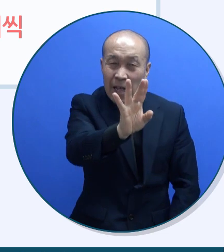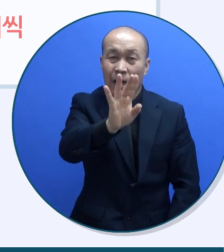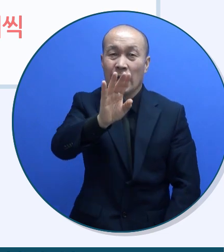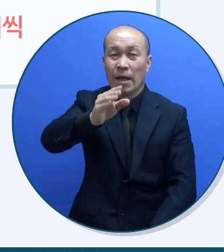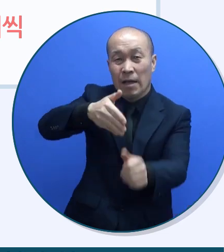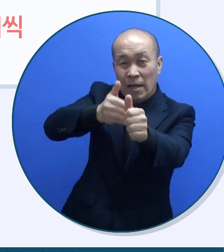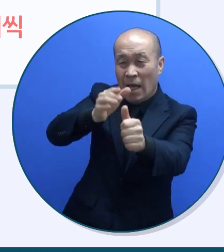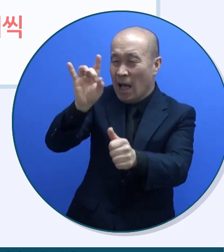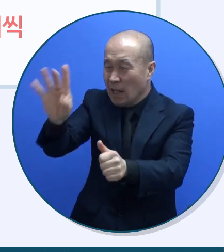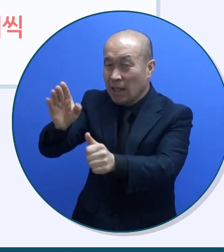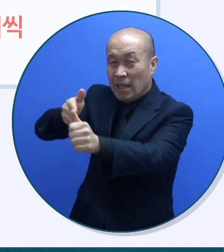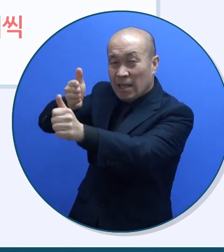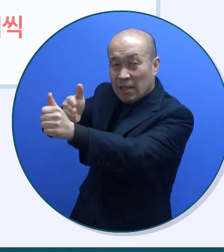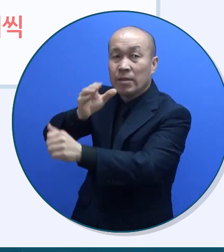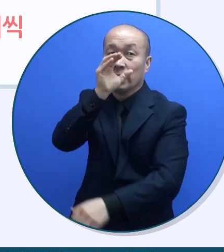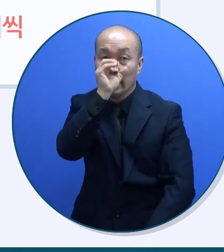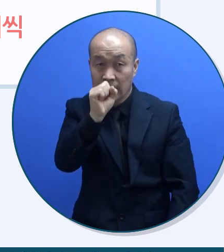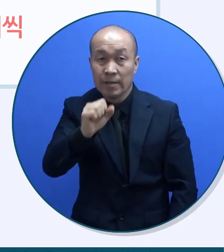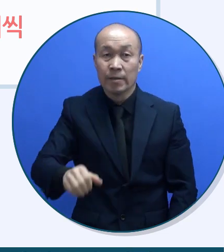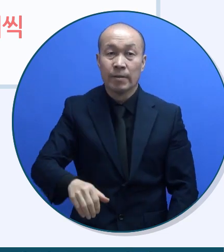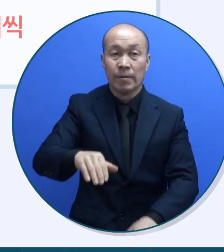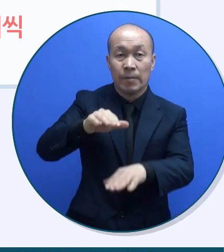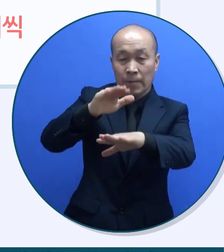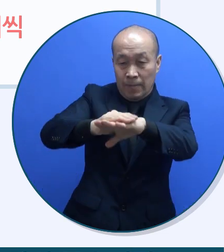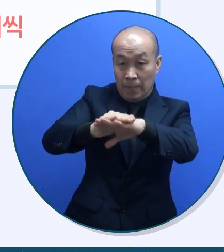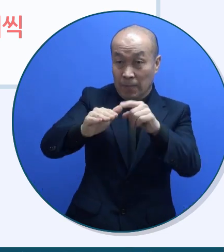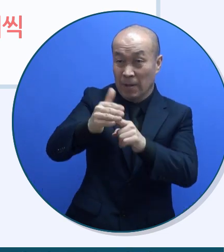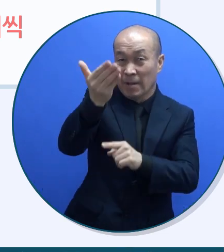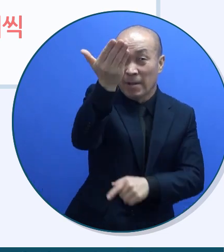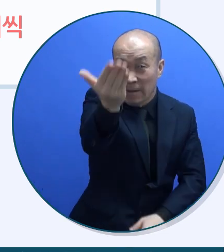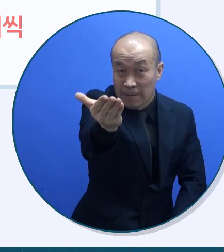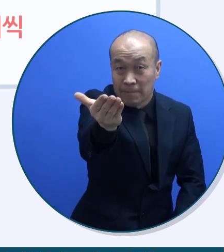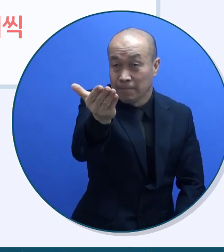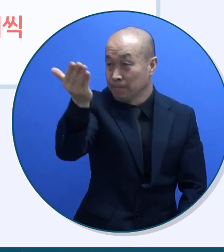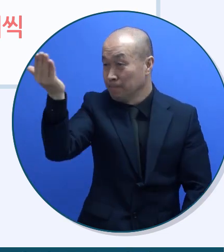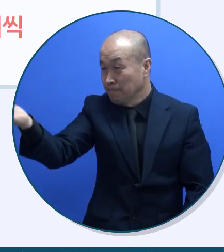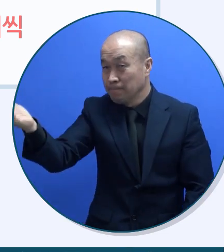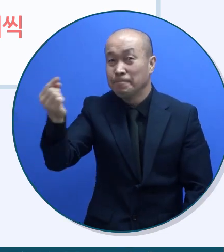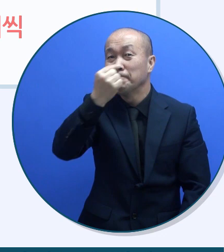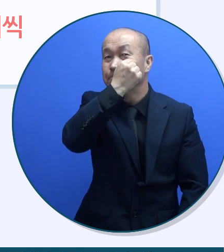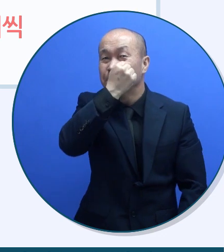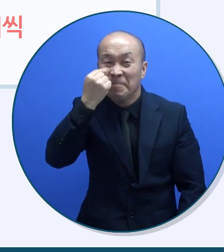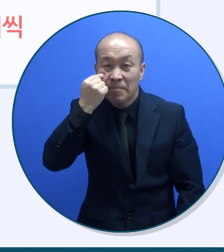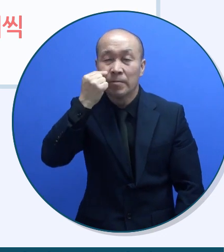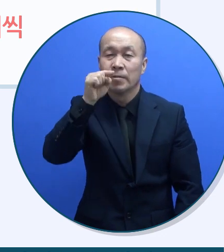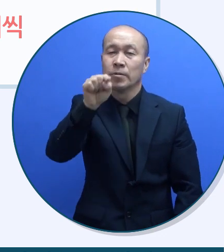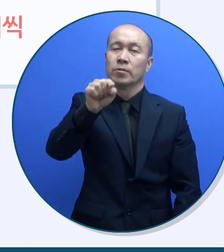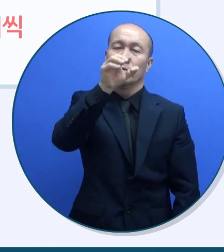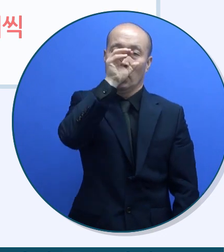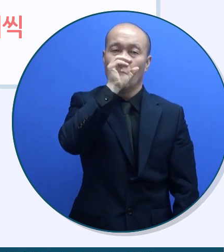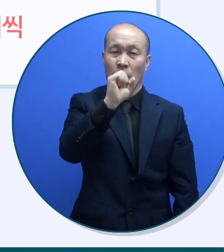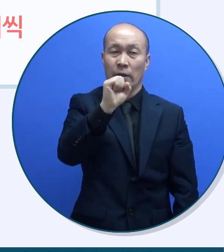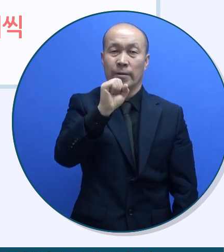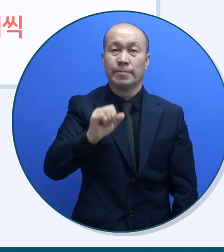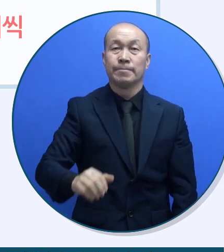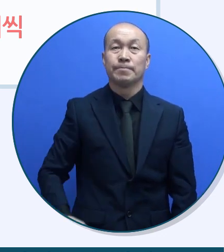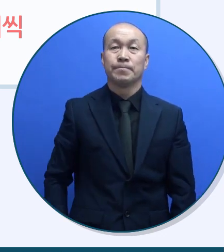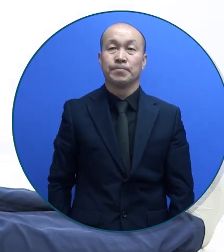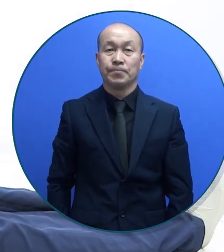사람에게 한 가지 요청만 하고 특히 손을 뻗어 내가 당신을 지목하고 있다는 것을 명확하게 표시하는 것이 좋습니다.